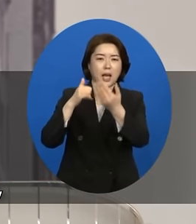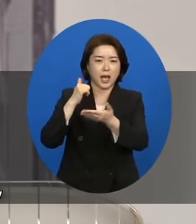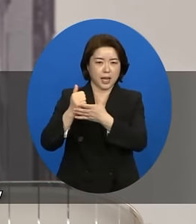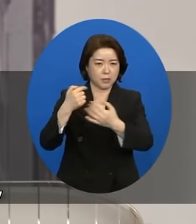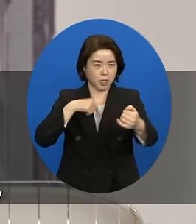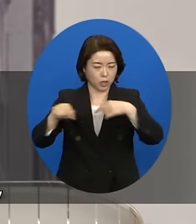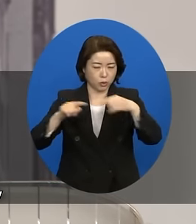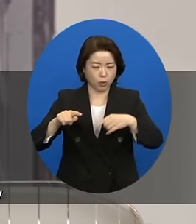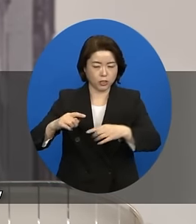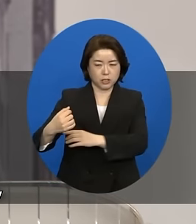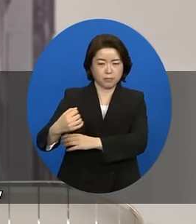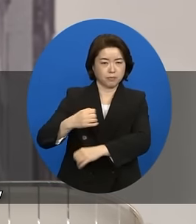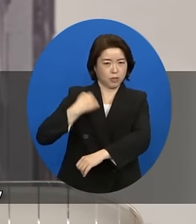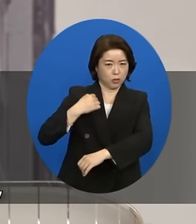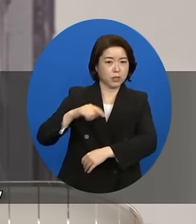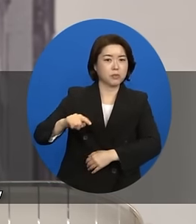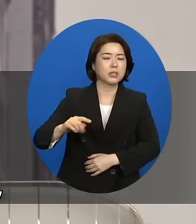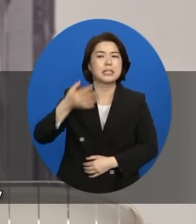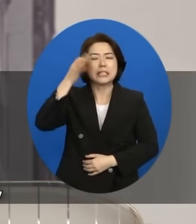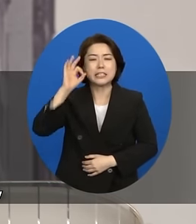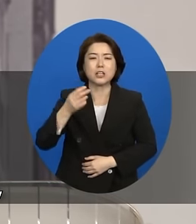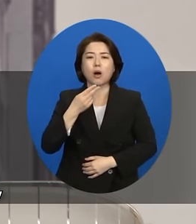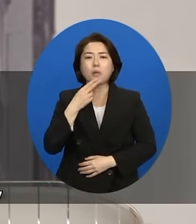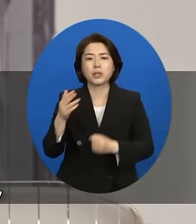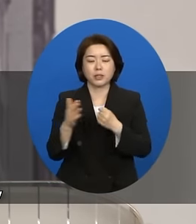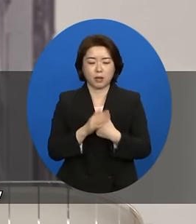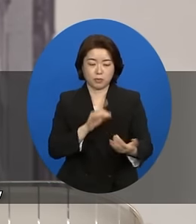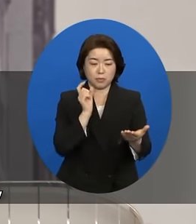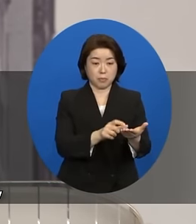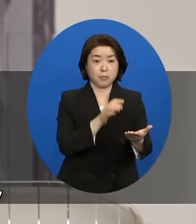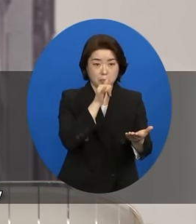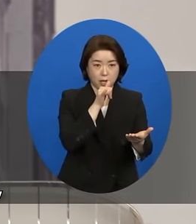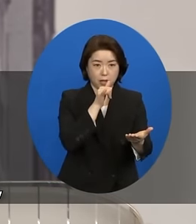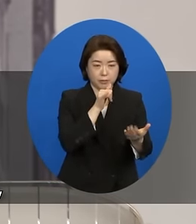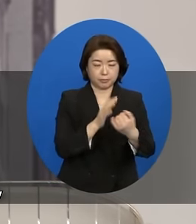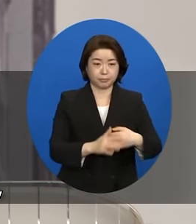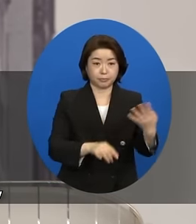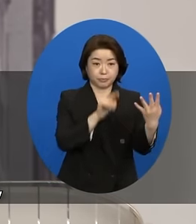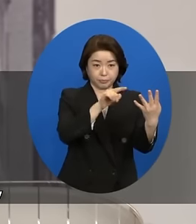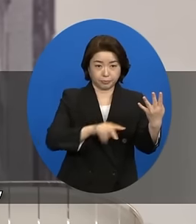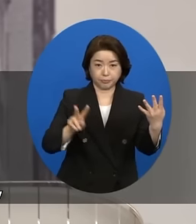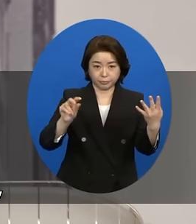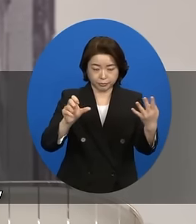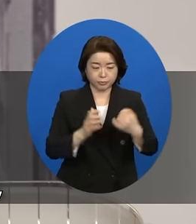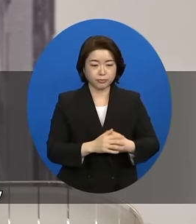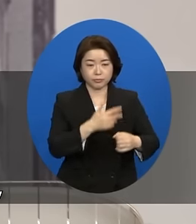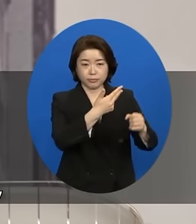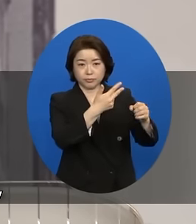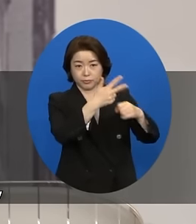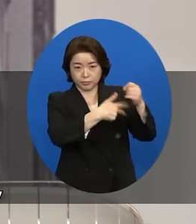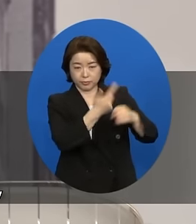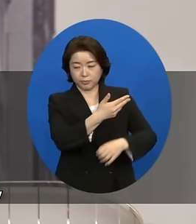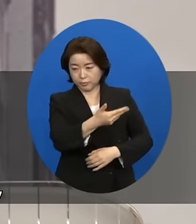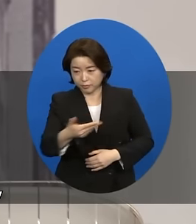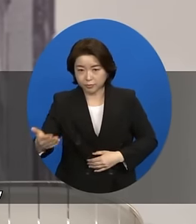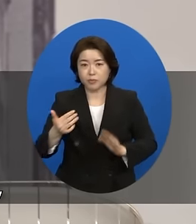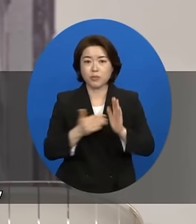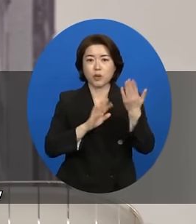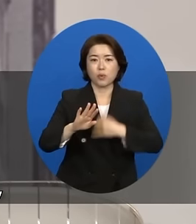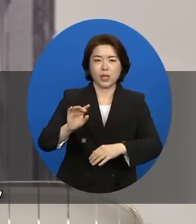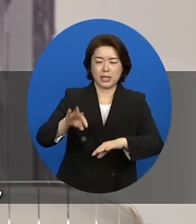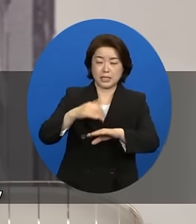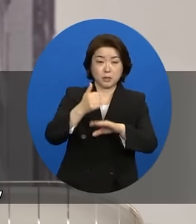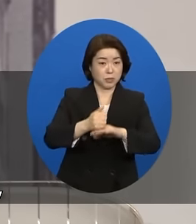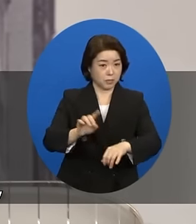주권을 인정하지 않았기 때문이라고 말씀을 해요. 25절에 이렇게 일곱 대가 지나간 뒤에 임금님은 비로소 가장 높으신